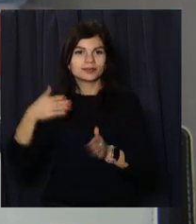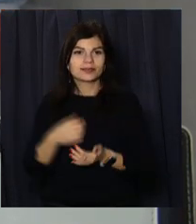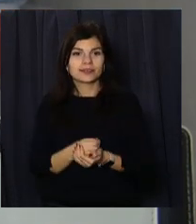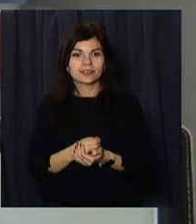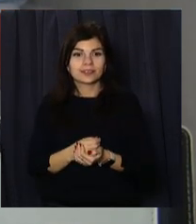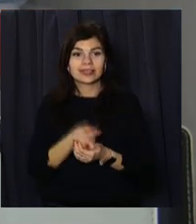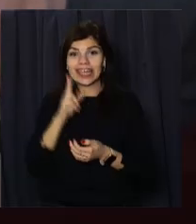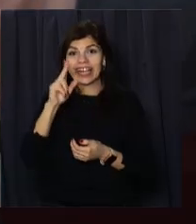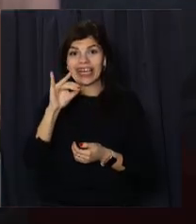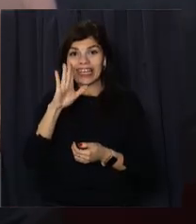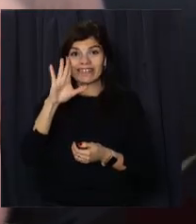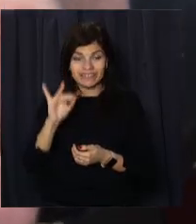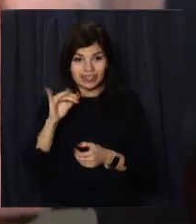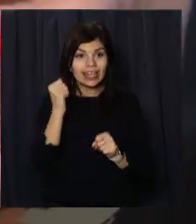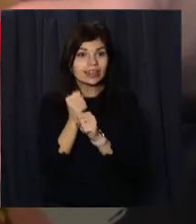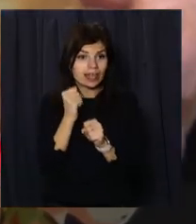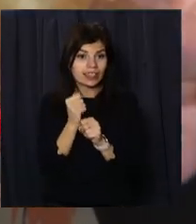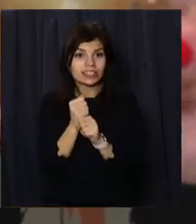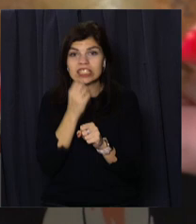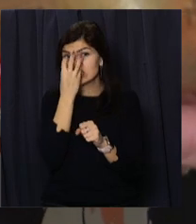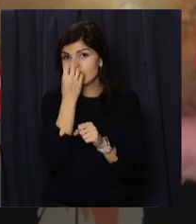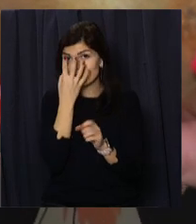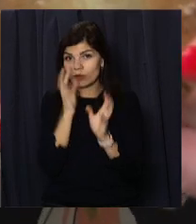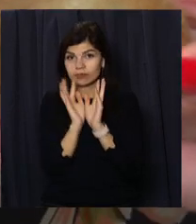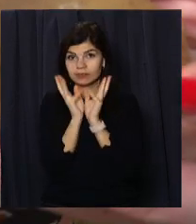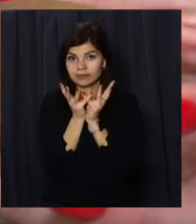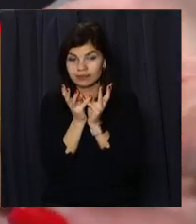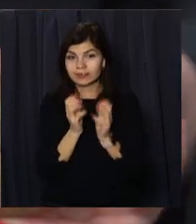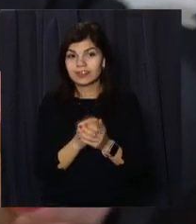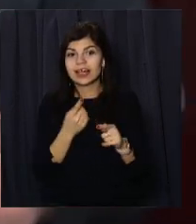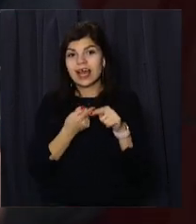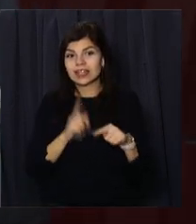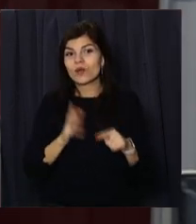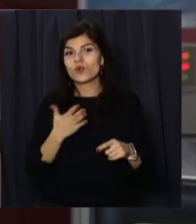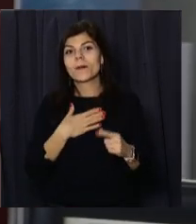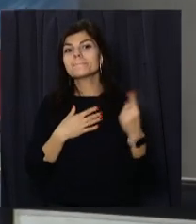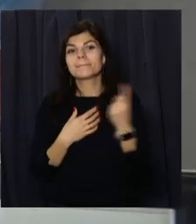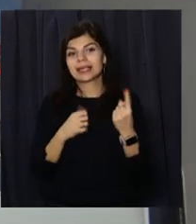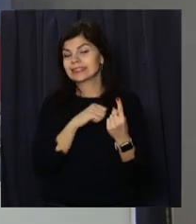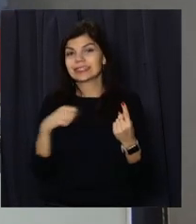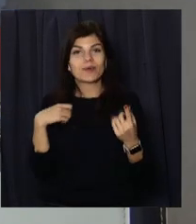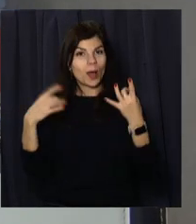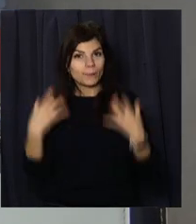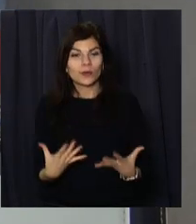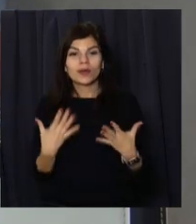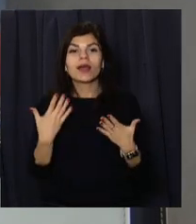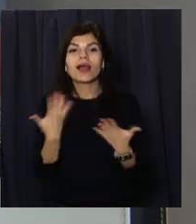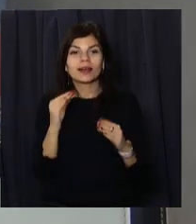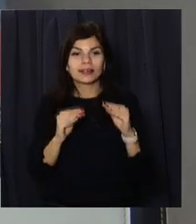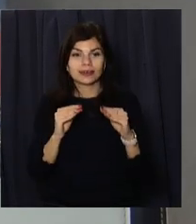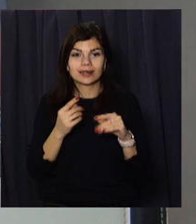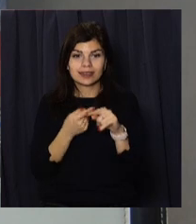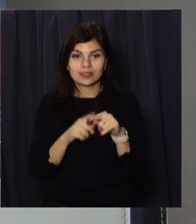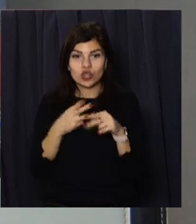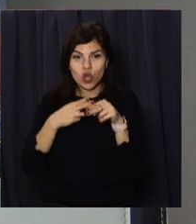простой элемент карвинга. Для этого я беру нож потоньше. Это острый тонкий нож. Это тайский нож. Но, в принципе, это можно